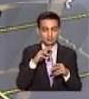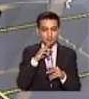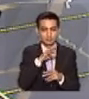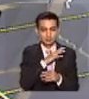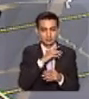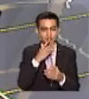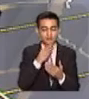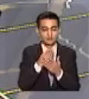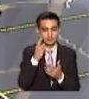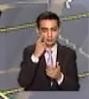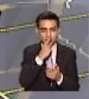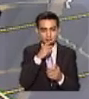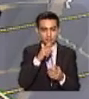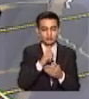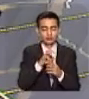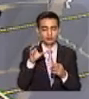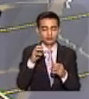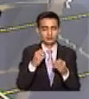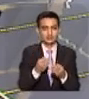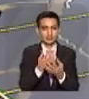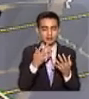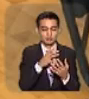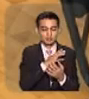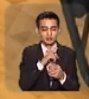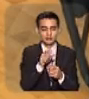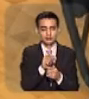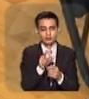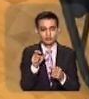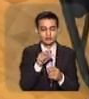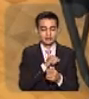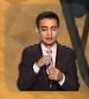смартфона на максимальной яркости в течение 2 лет.